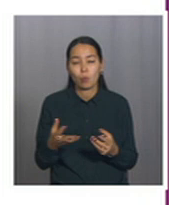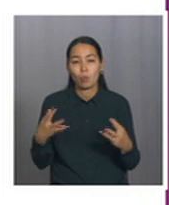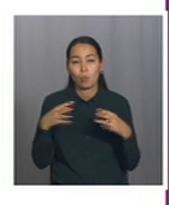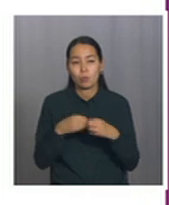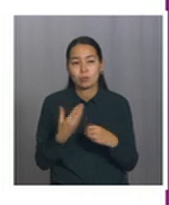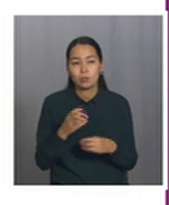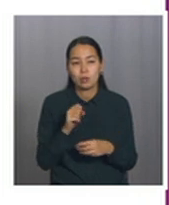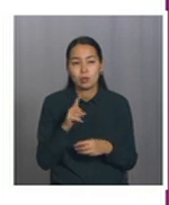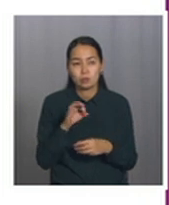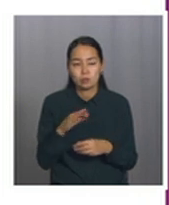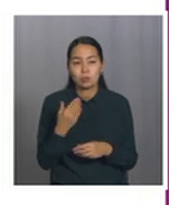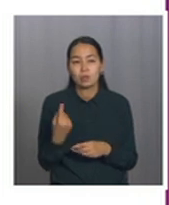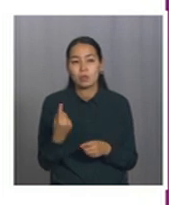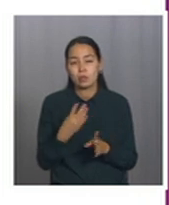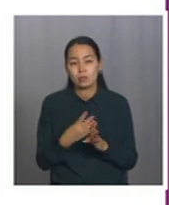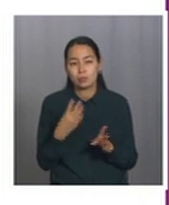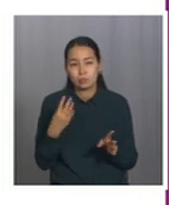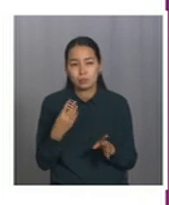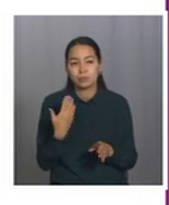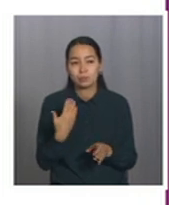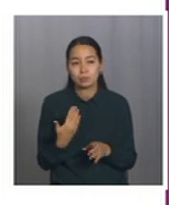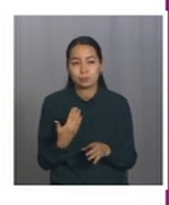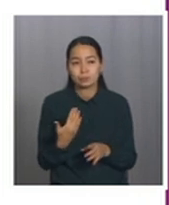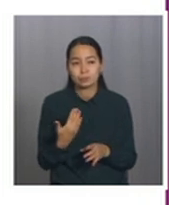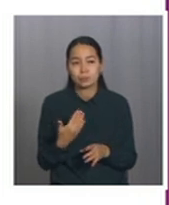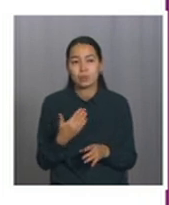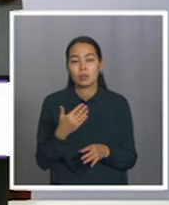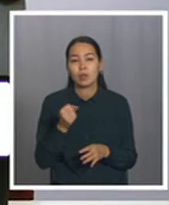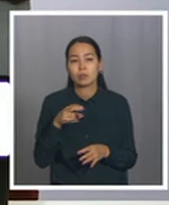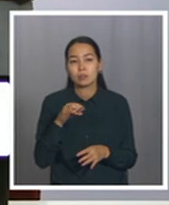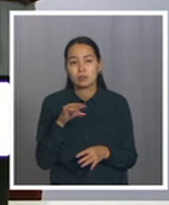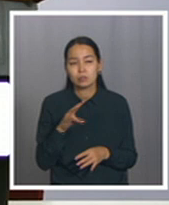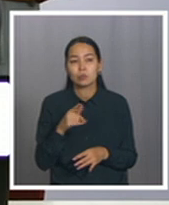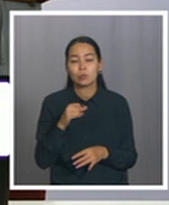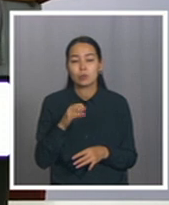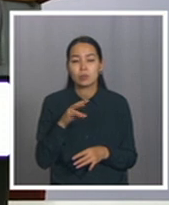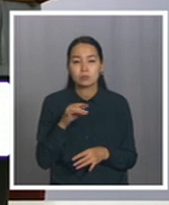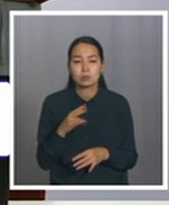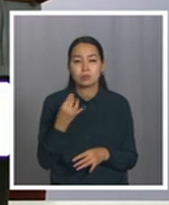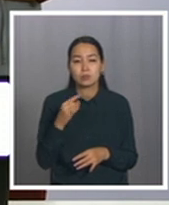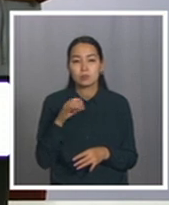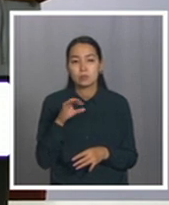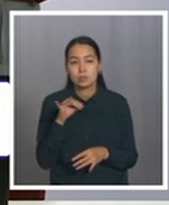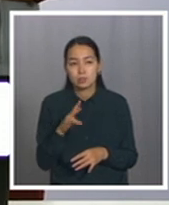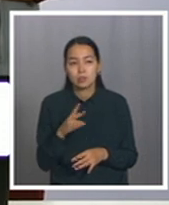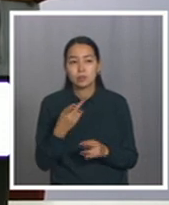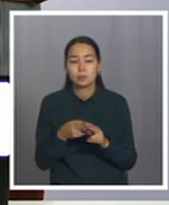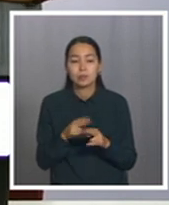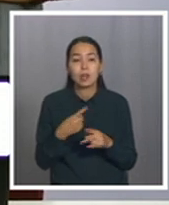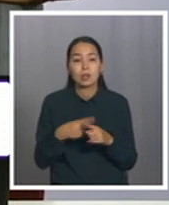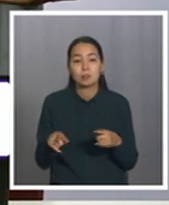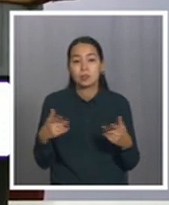негиздер аденин, гуанин жана цитозин. Ал энди айырмашылыктарына назар